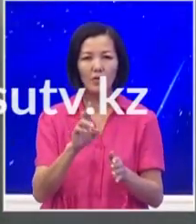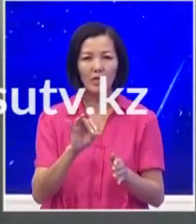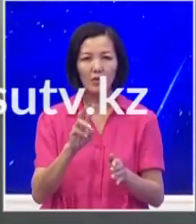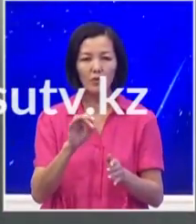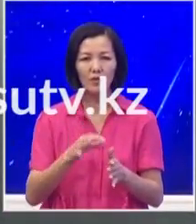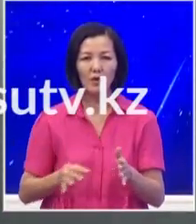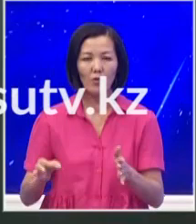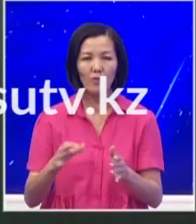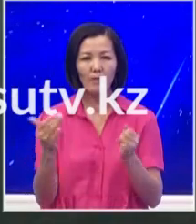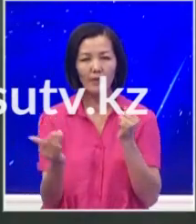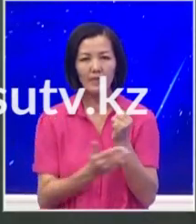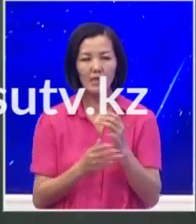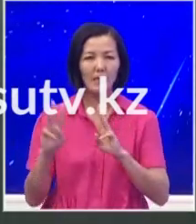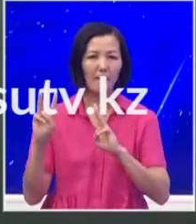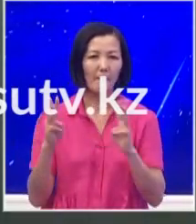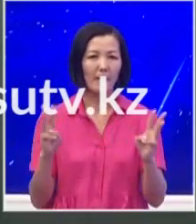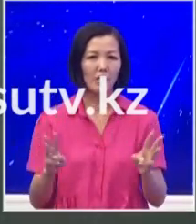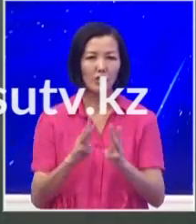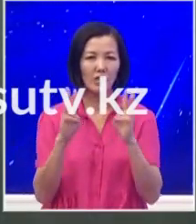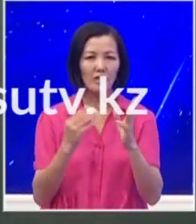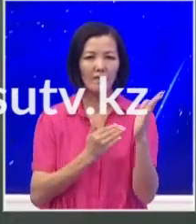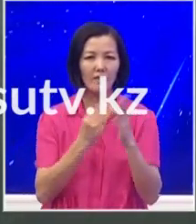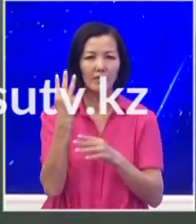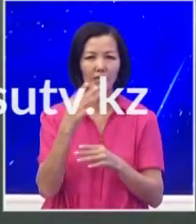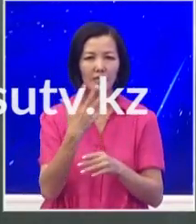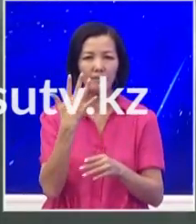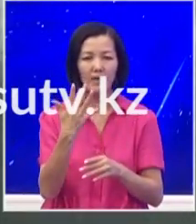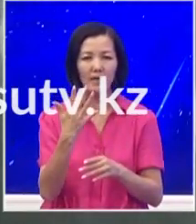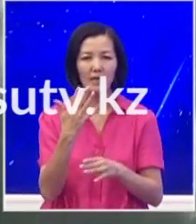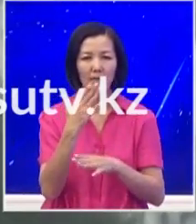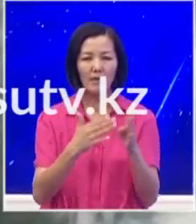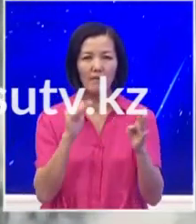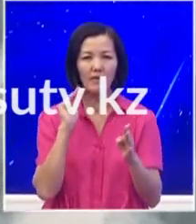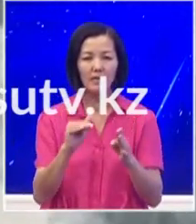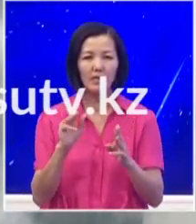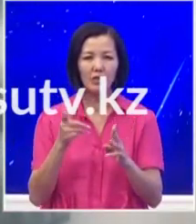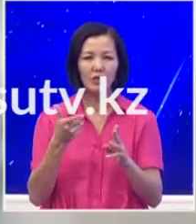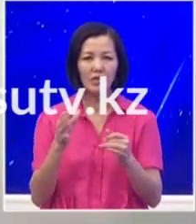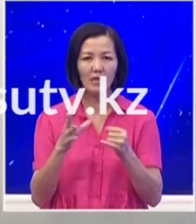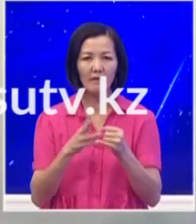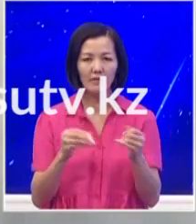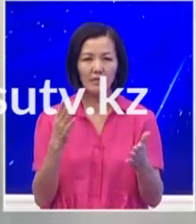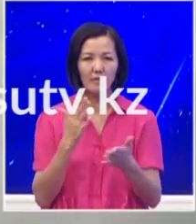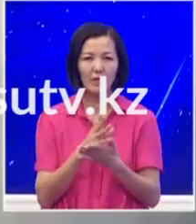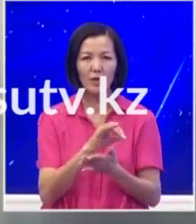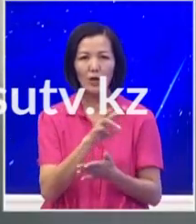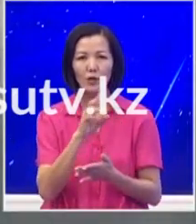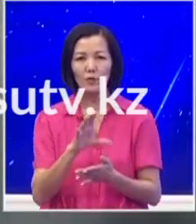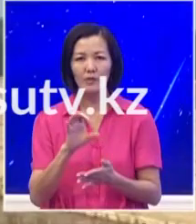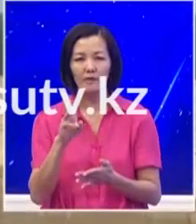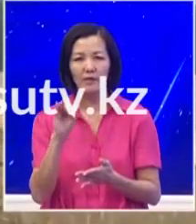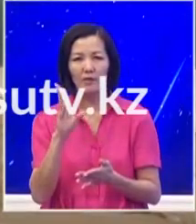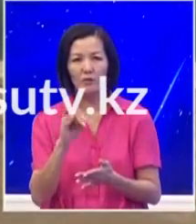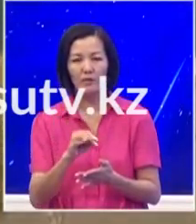В последней площадь пожаров свыше 30,5 тысяч гектаров. Горят леса в Тюменской, Свердловской, Мурманской